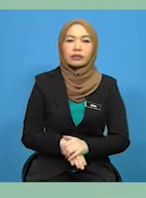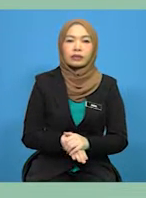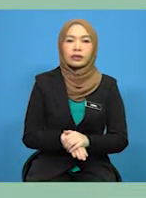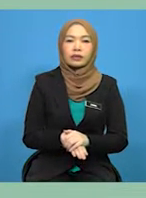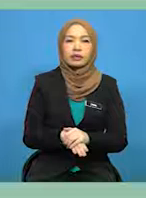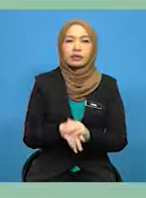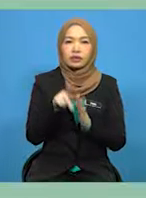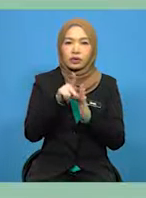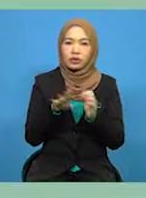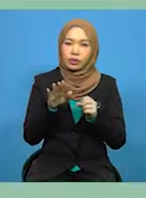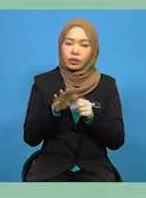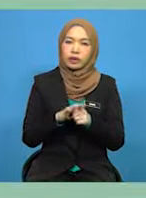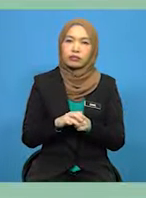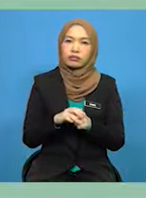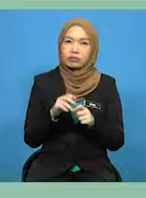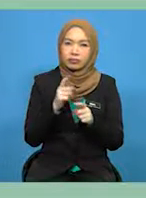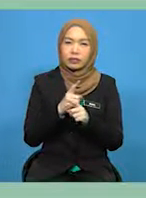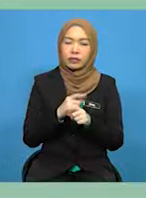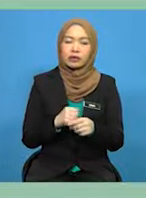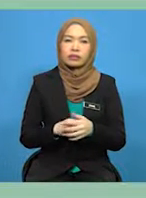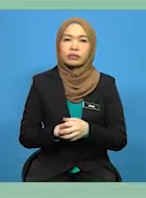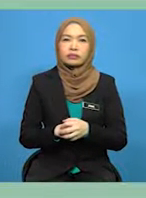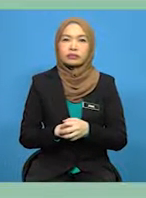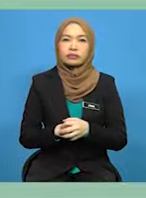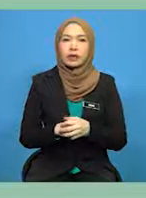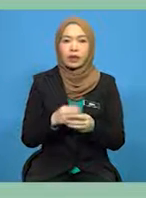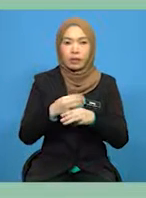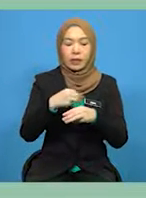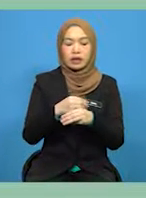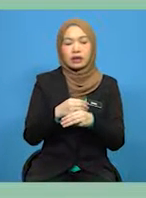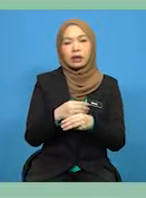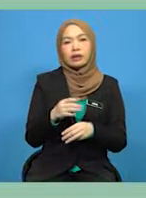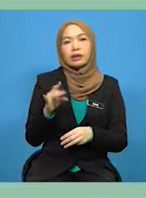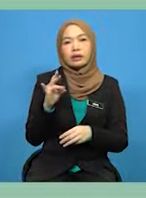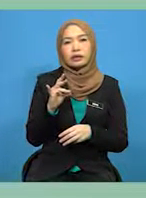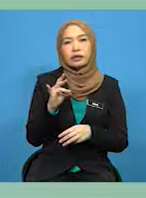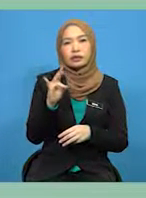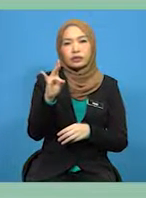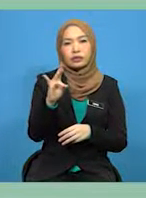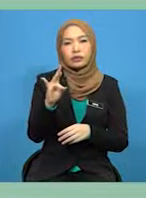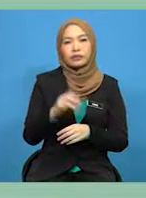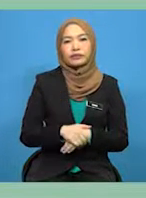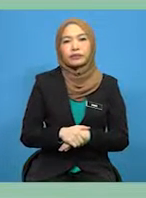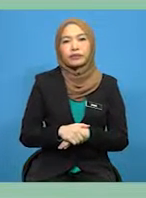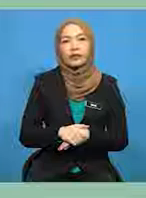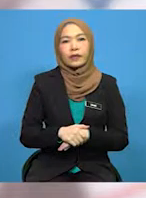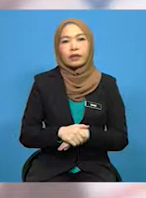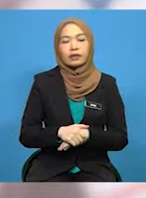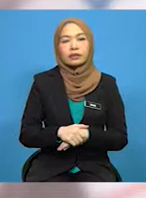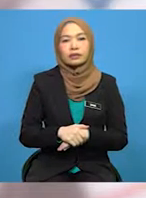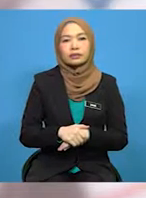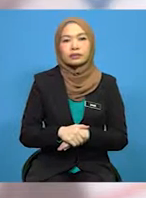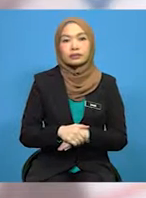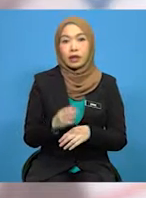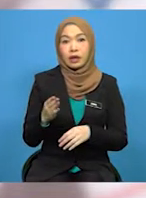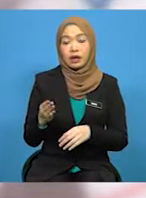yang ketujuh ialah masalah perubahan kualiti barang.